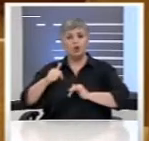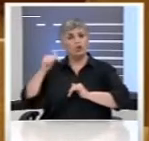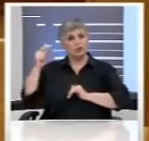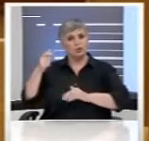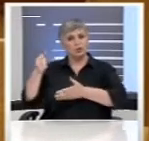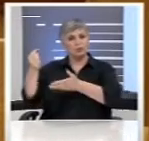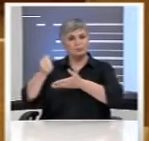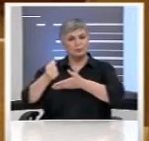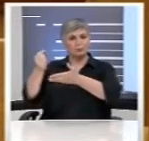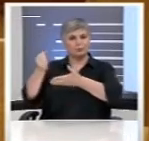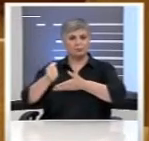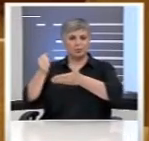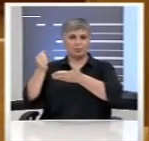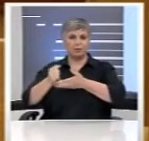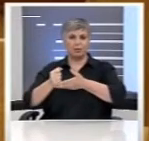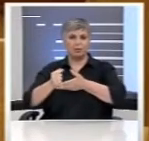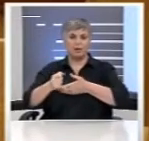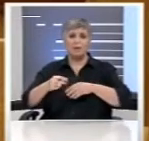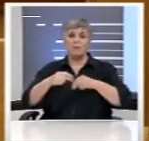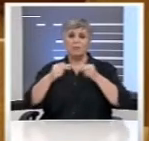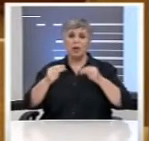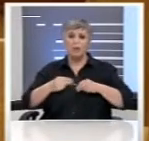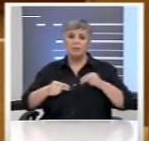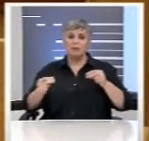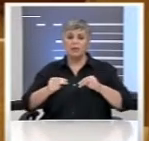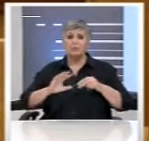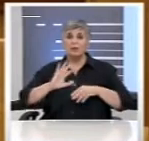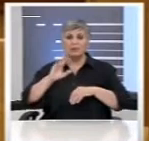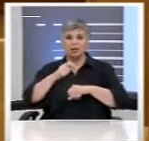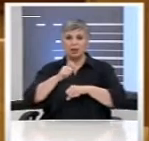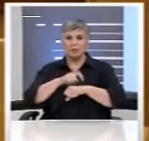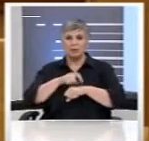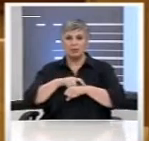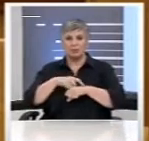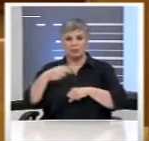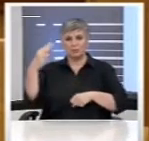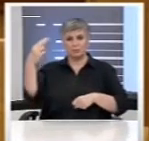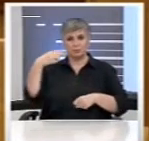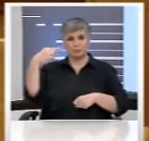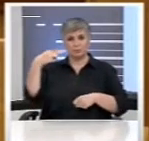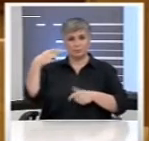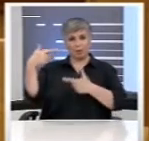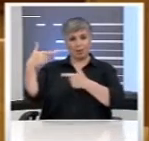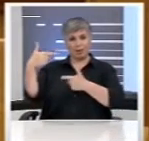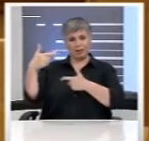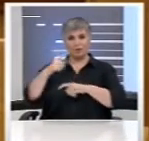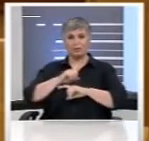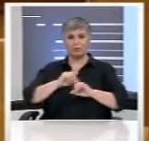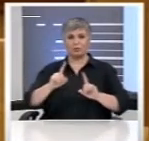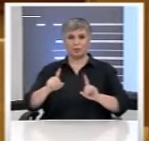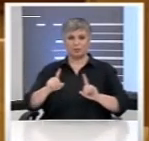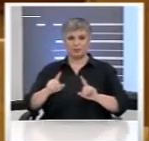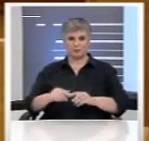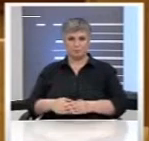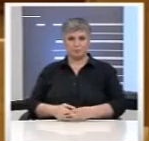να βγει από το πρόγραμμα, από την Επιτροπή με ασφάλεια.